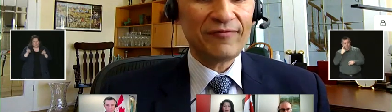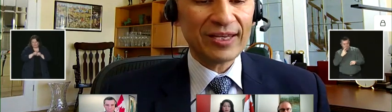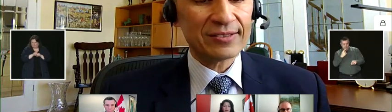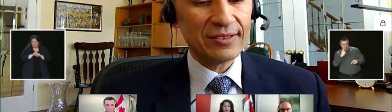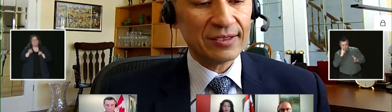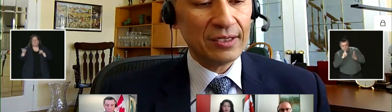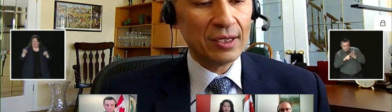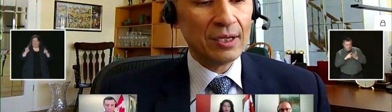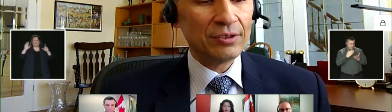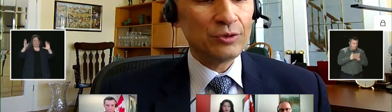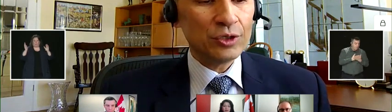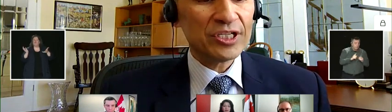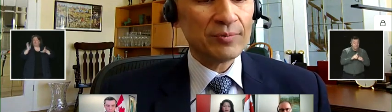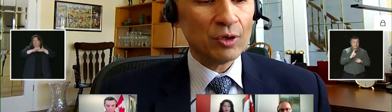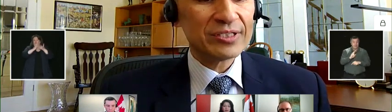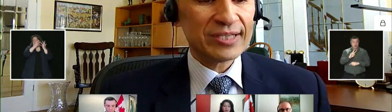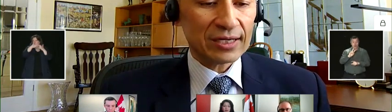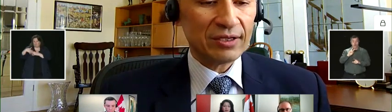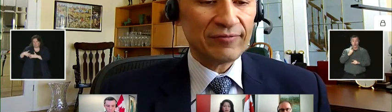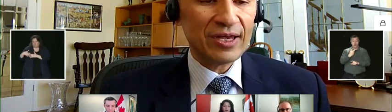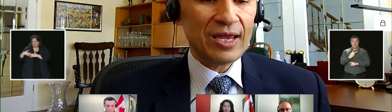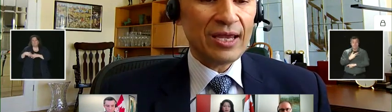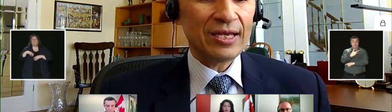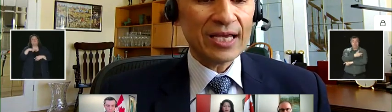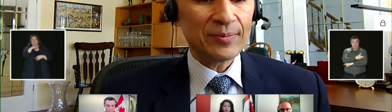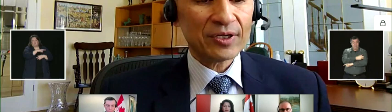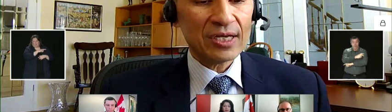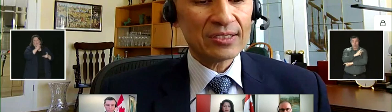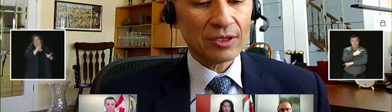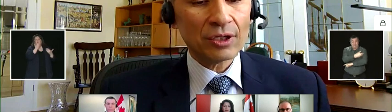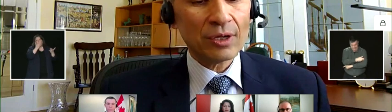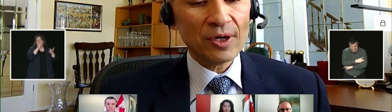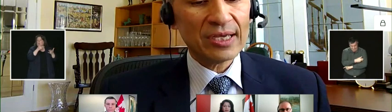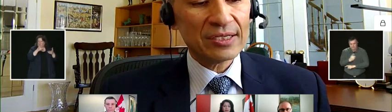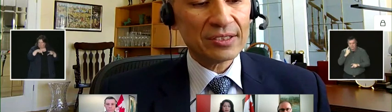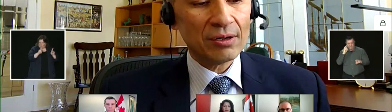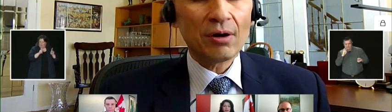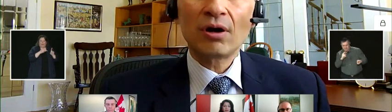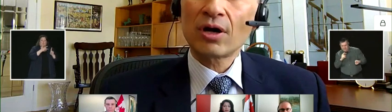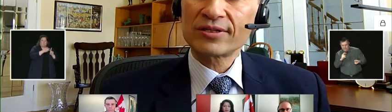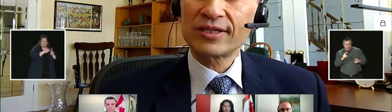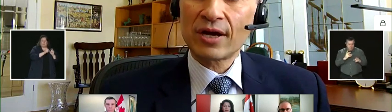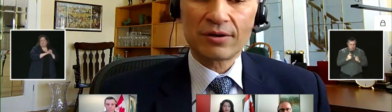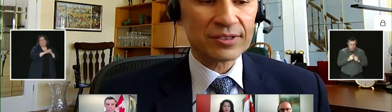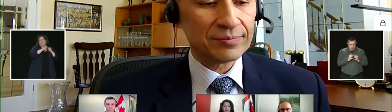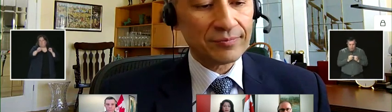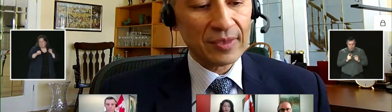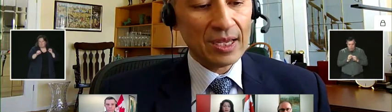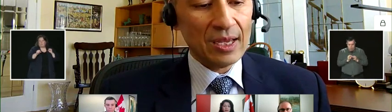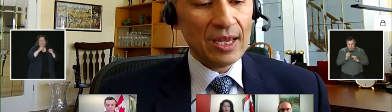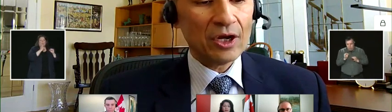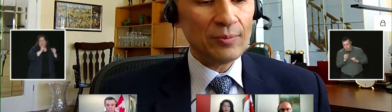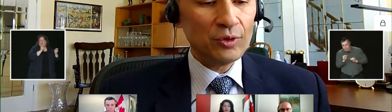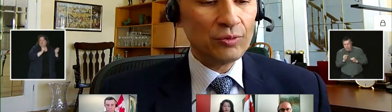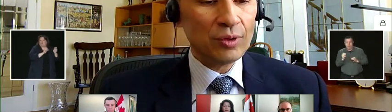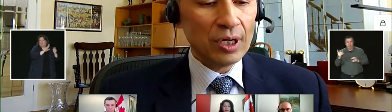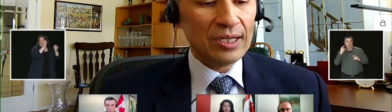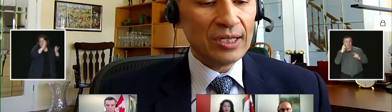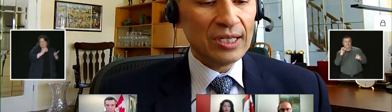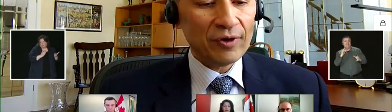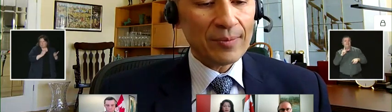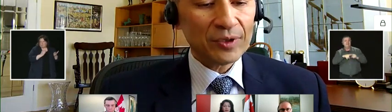de l'efficacité d'une deuxième dose tardive et adaptera ses recommandations en conséquence. Et comme